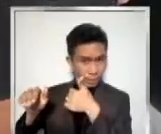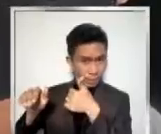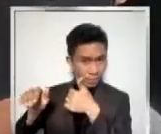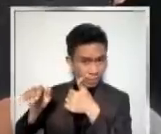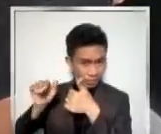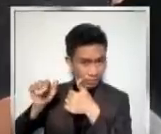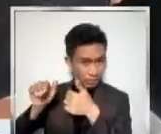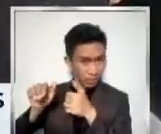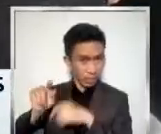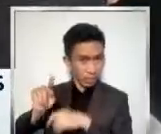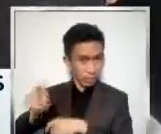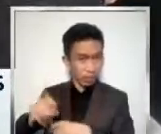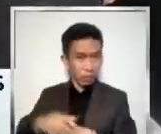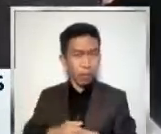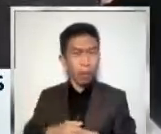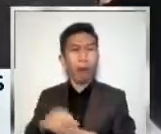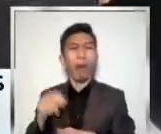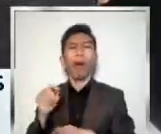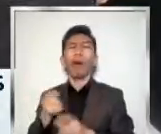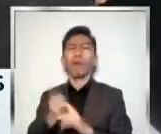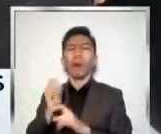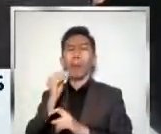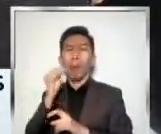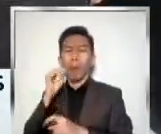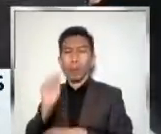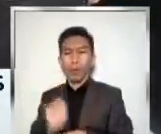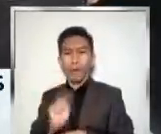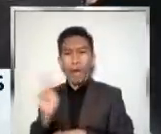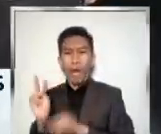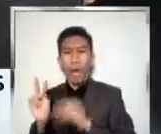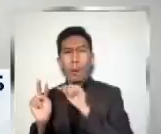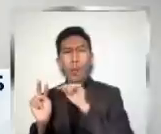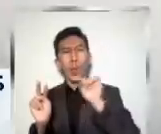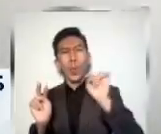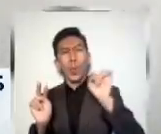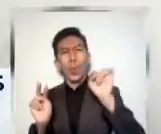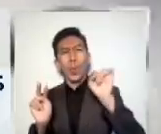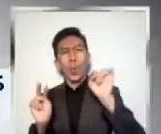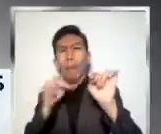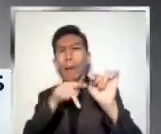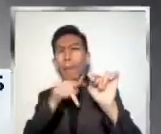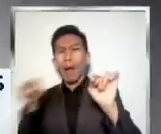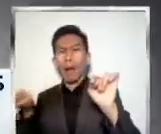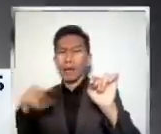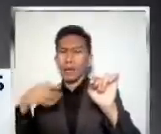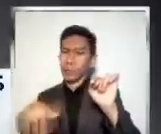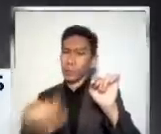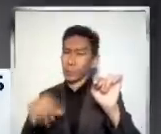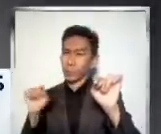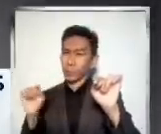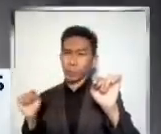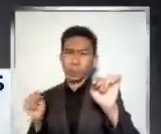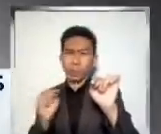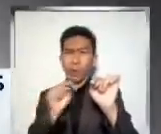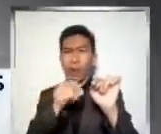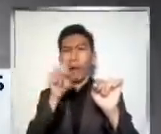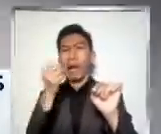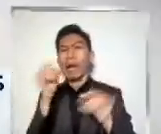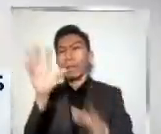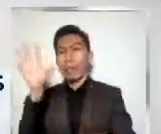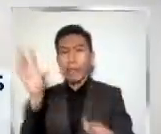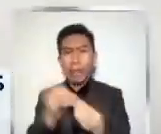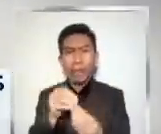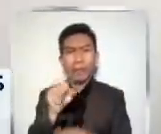Mula sa Novaliches hanggang sa umabot na sila sa San Fernando, Pampanga, 11 beses nagpalipat-lipat ng ospital si